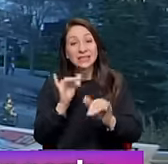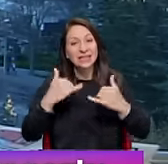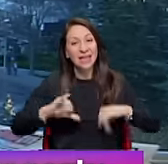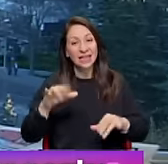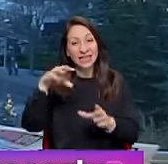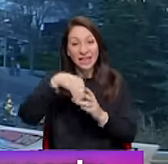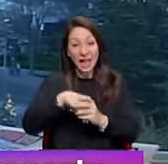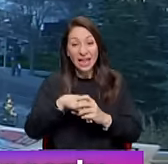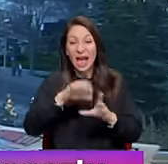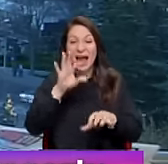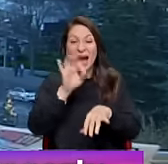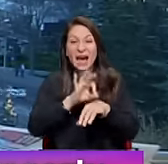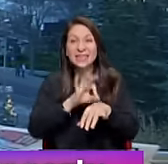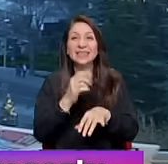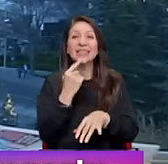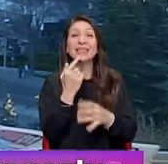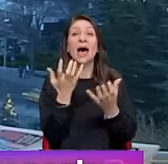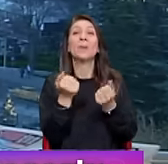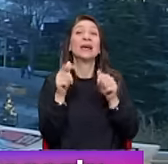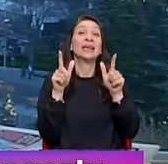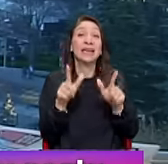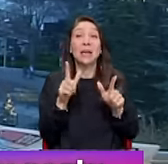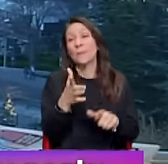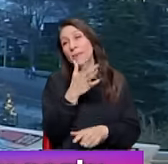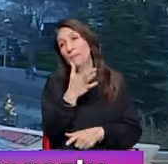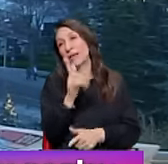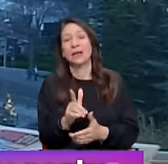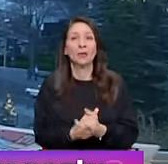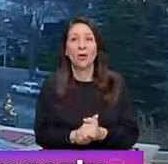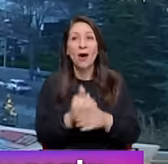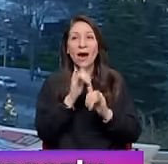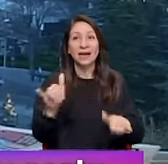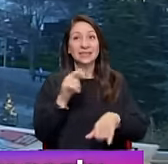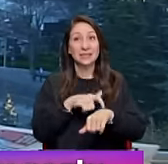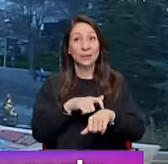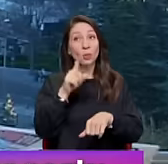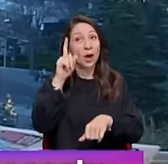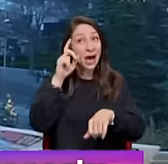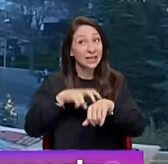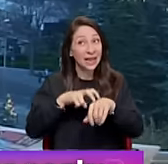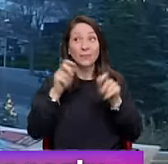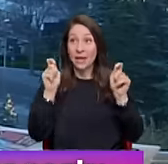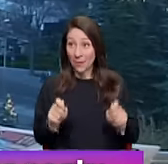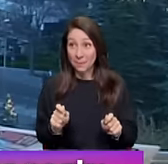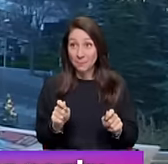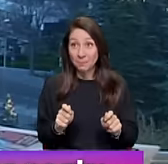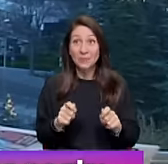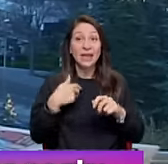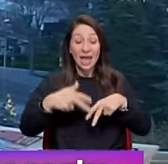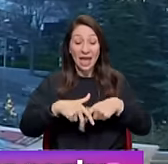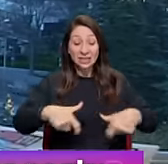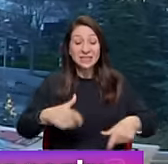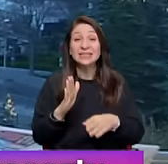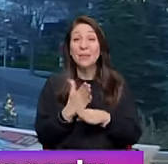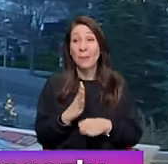olduğunu, her anın da tadını çıkarmak gerektiğini bilmek gerekiyor. Aynı zamanda bu hatırlatmalarımızı yapalım. Başlığımız